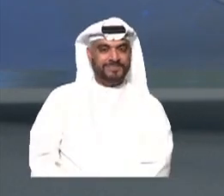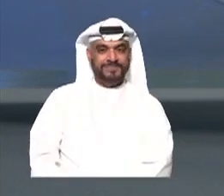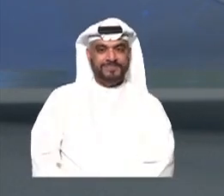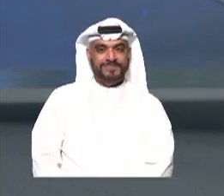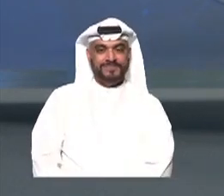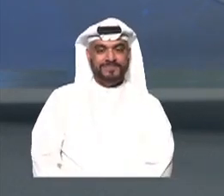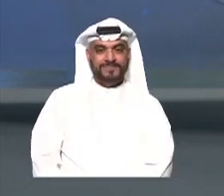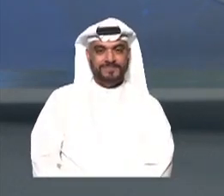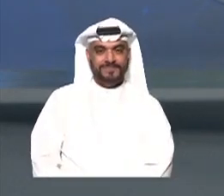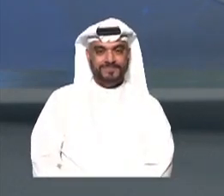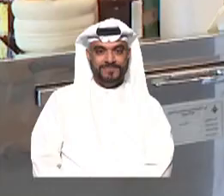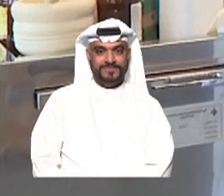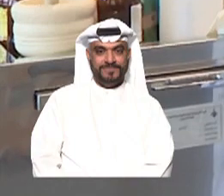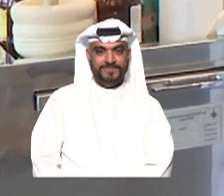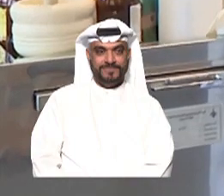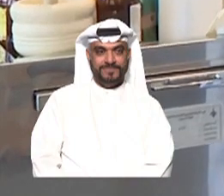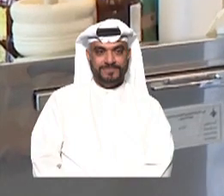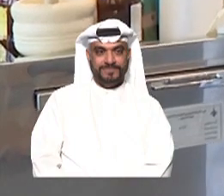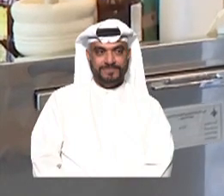كوفيد-19.